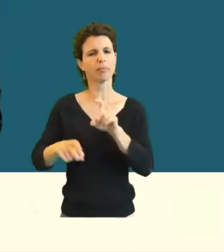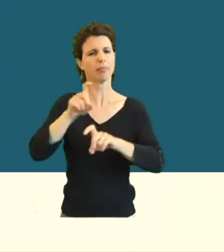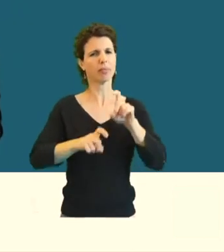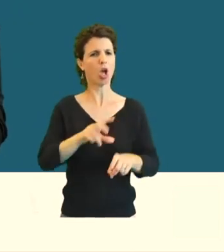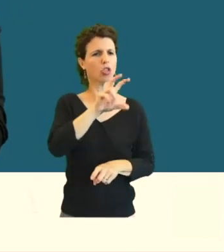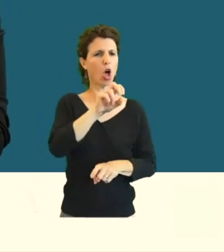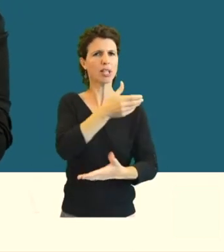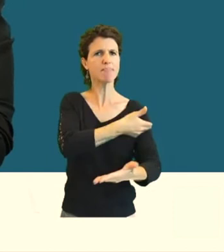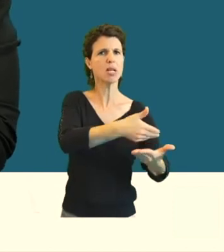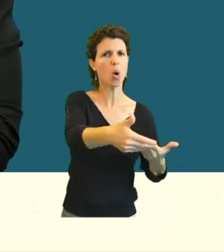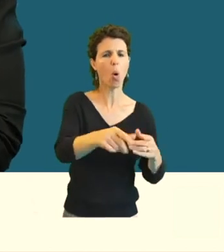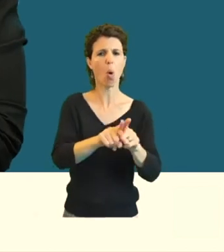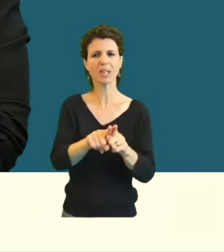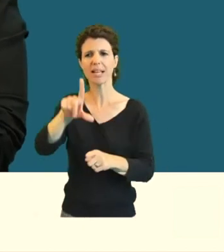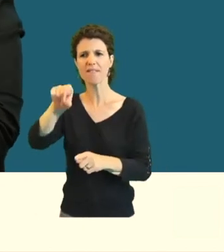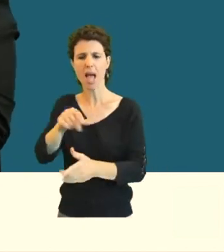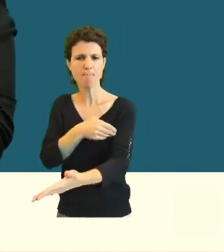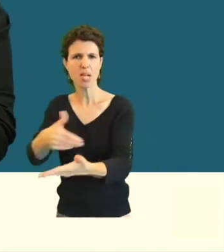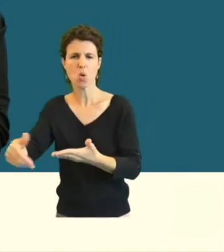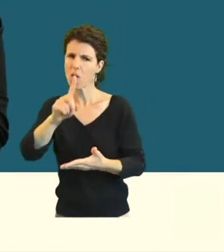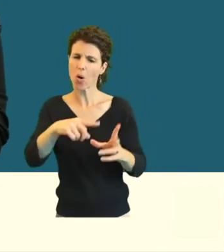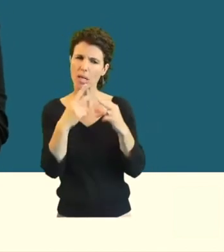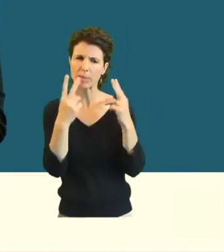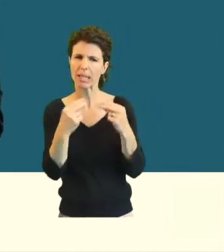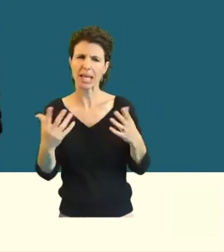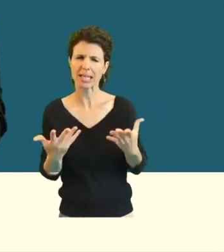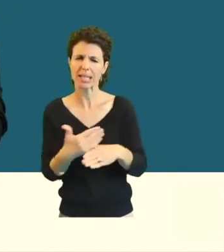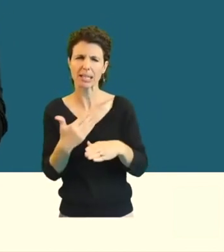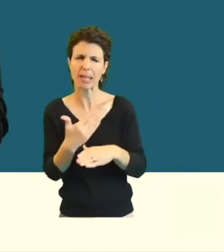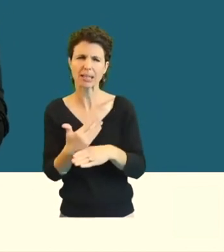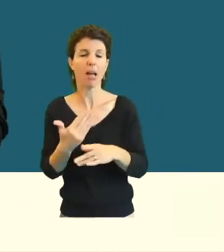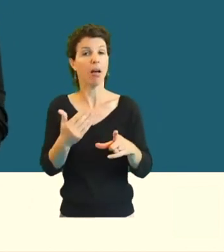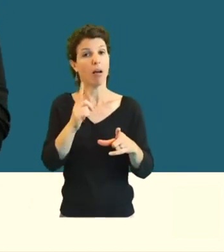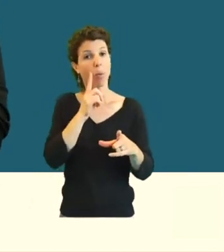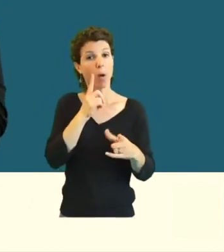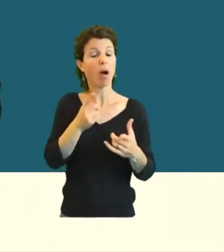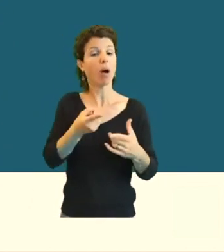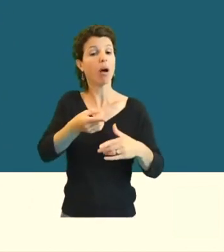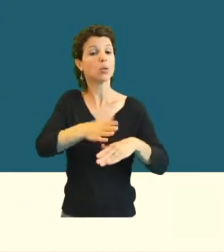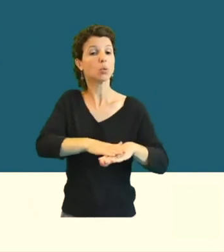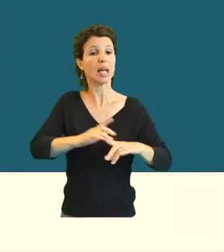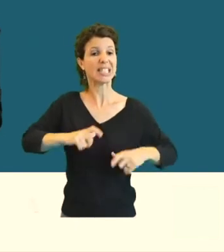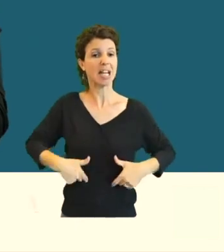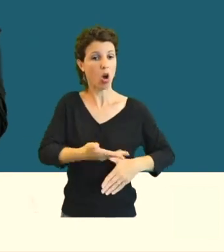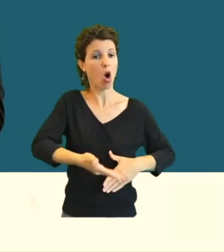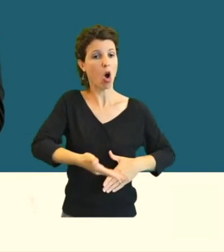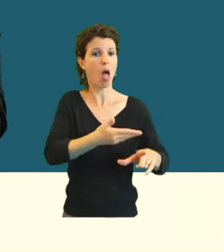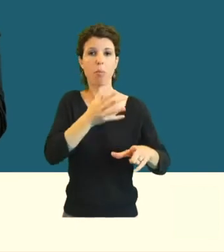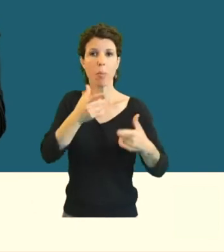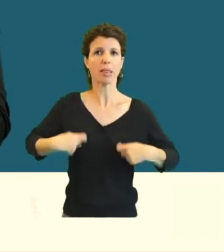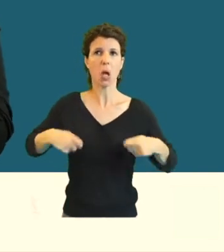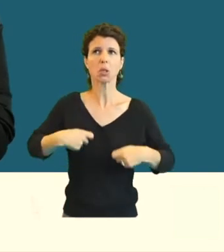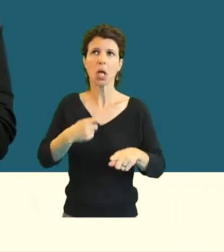millions, parce qu'effectivement, il faut expliquer ce qui s'est passé. Les 30 millions sur les écoles, vous aviez effectivement dit qu'on n'arriverait pas à les dépenser. On n'est pas à 16 millions, on est à